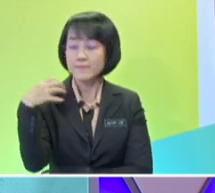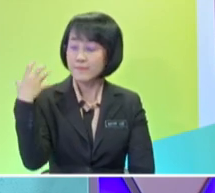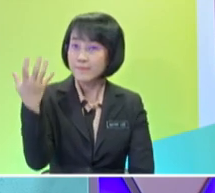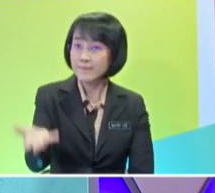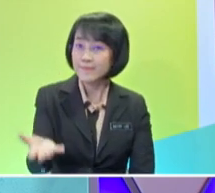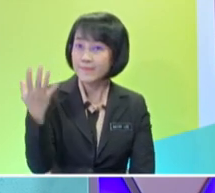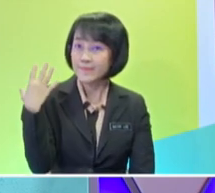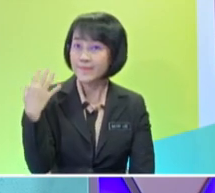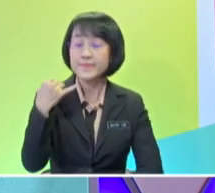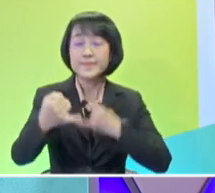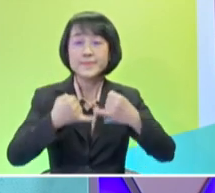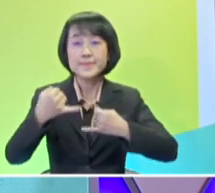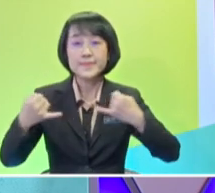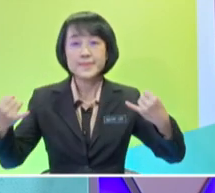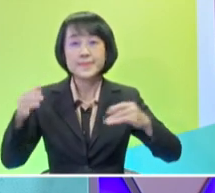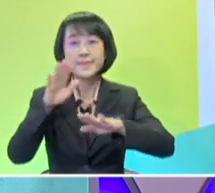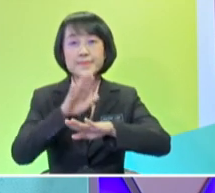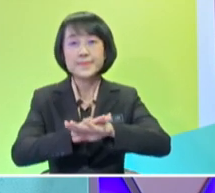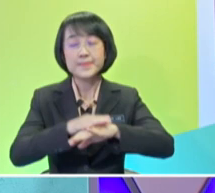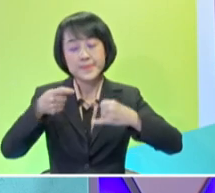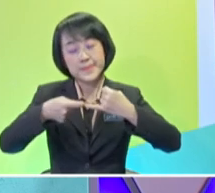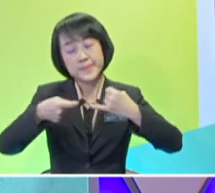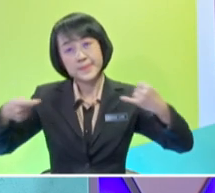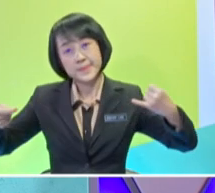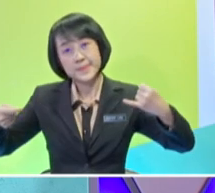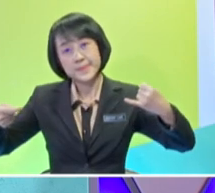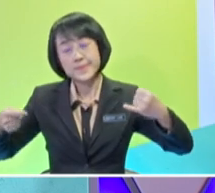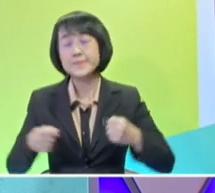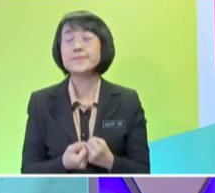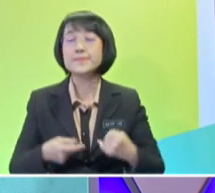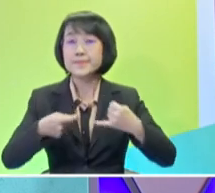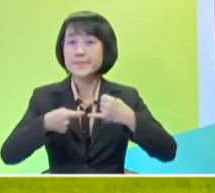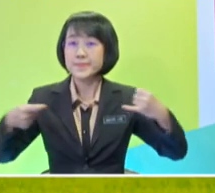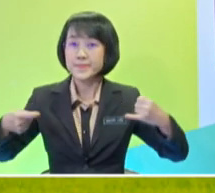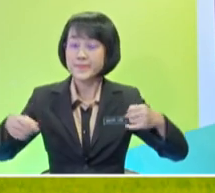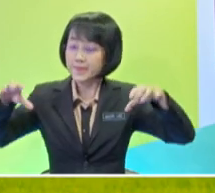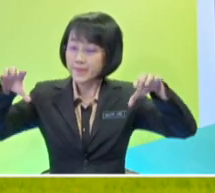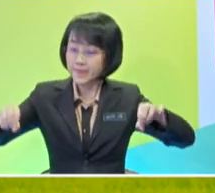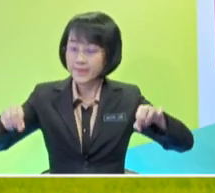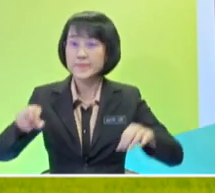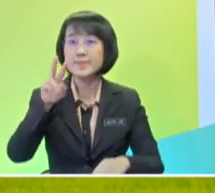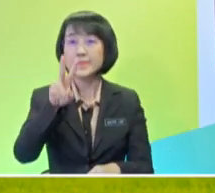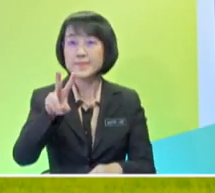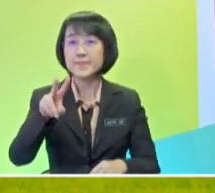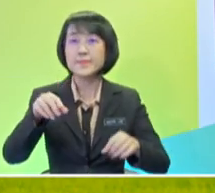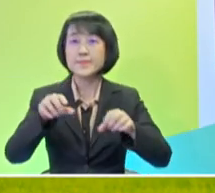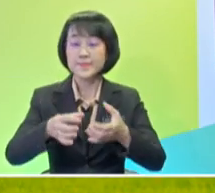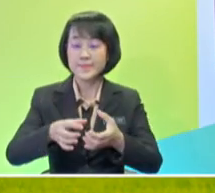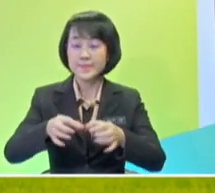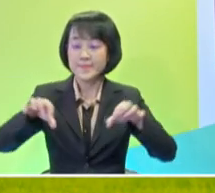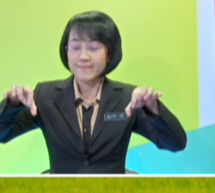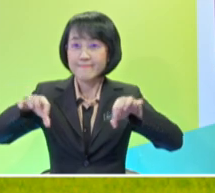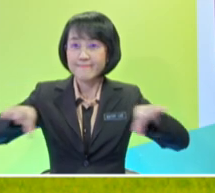tali dan EE tali dipegang tadi kedua 12 batang kayu tersebut jadi tengok Yoyo tuh main